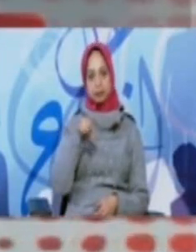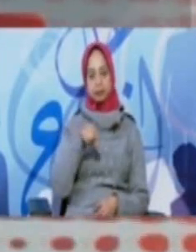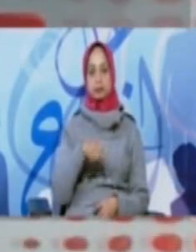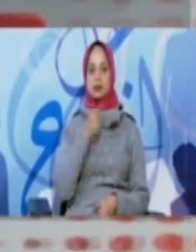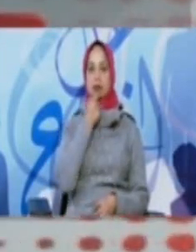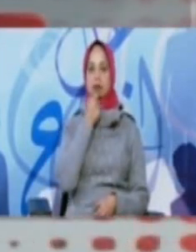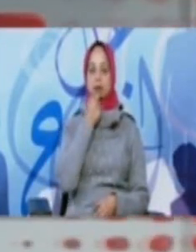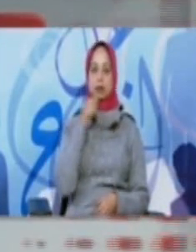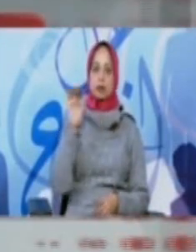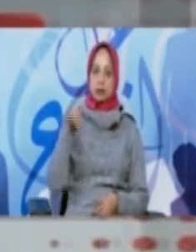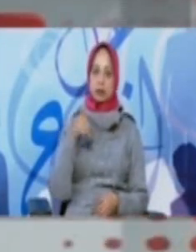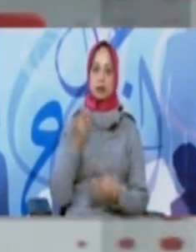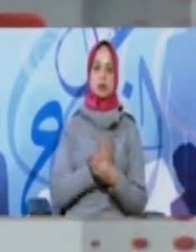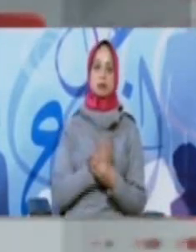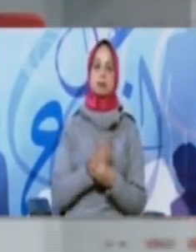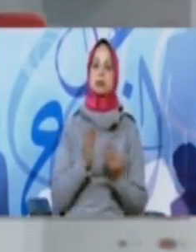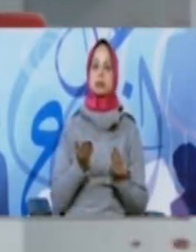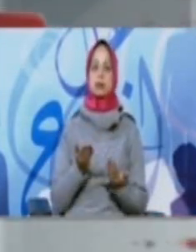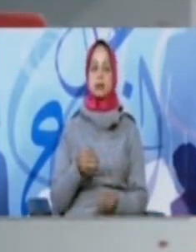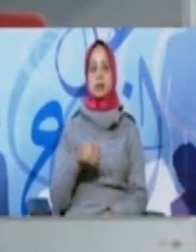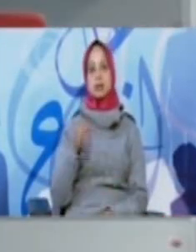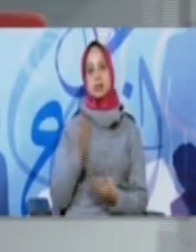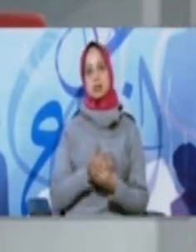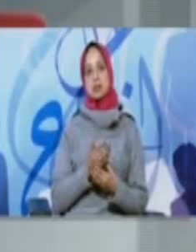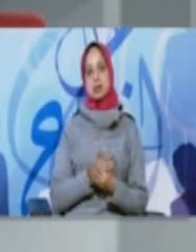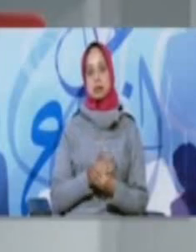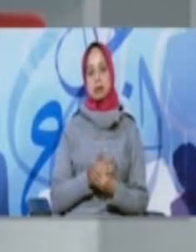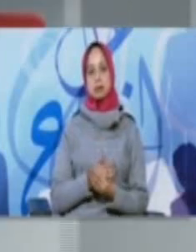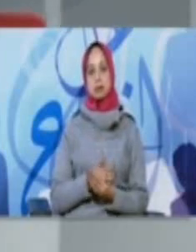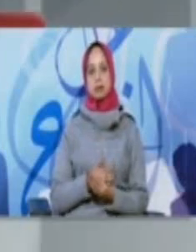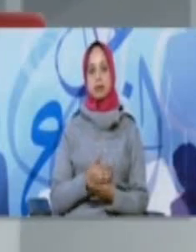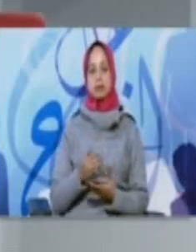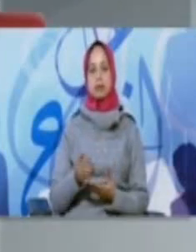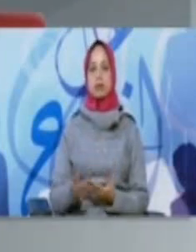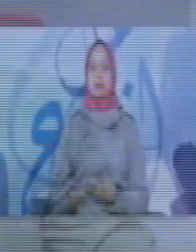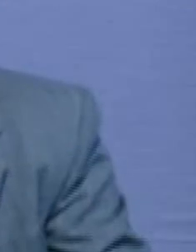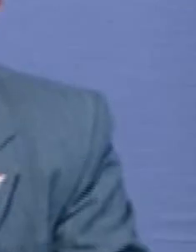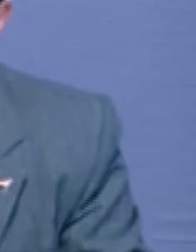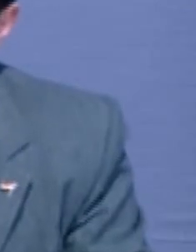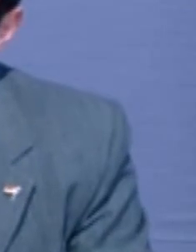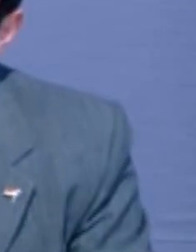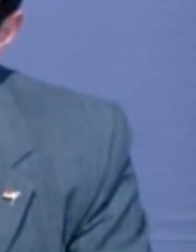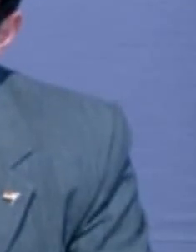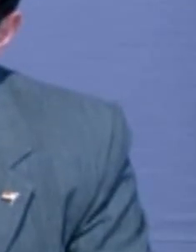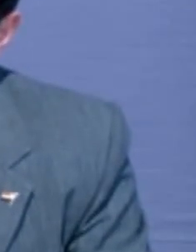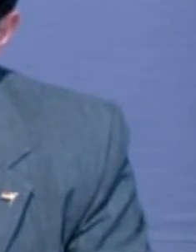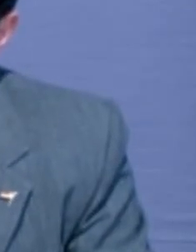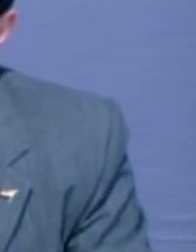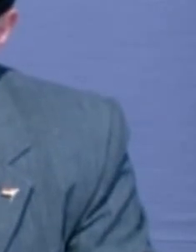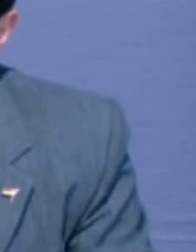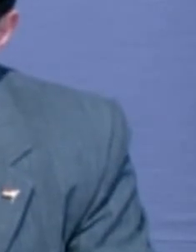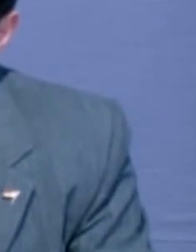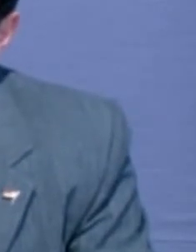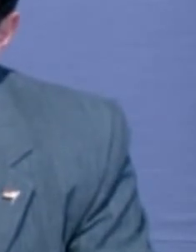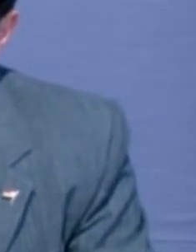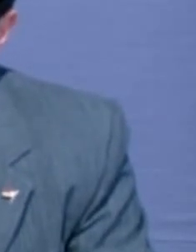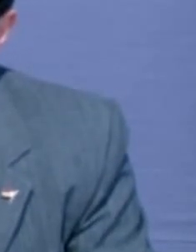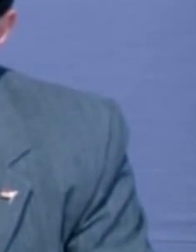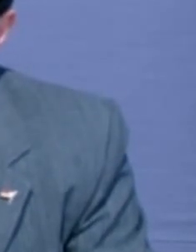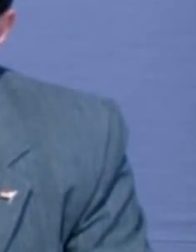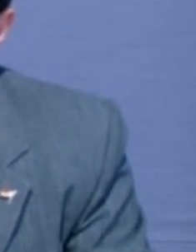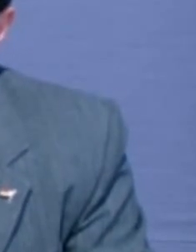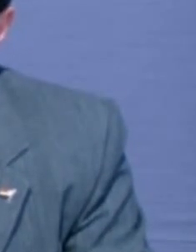اتدخلت ليه انجلترا؟ طبعا انجلترا اتدخلت. قبل ما نتكلم على تدخل انجلترا بنقول اول حاجه